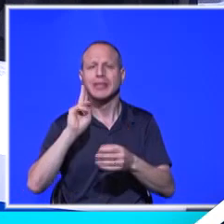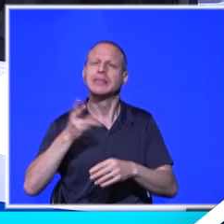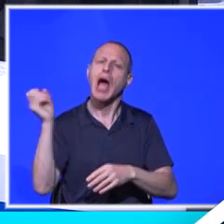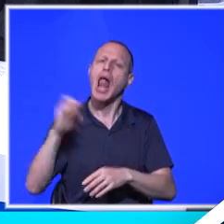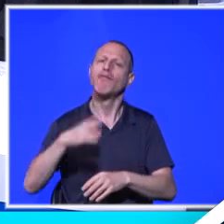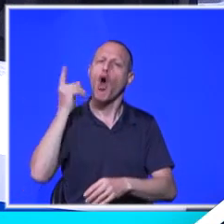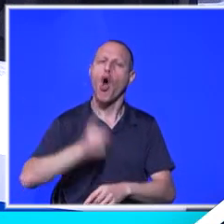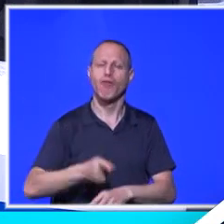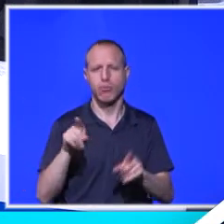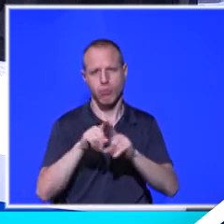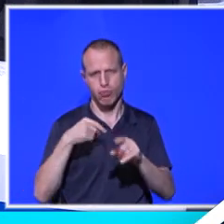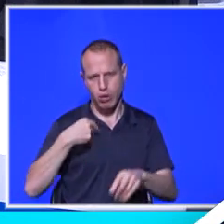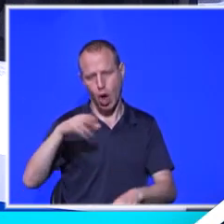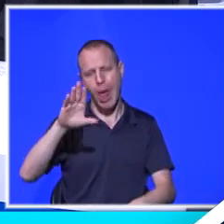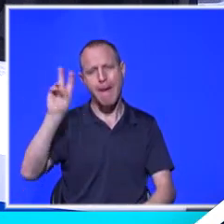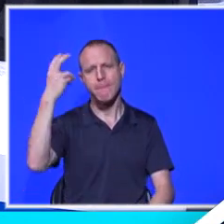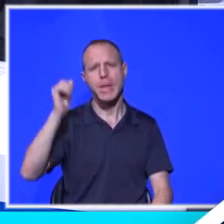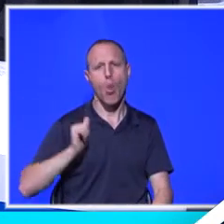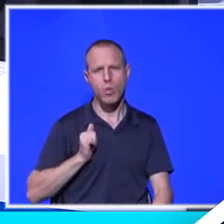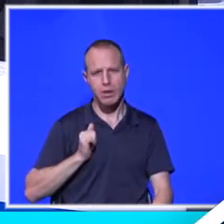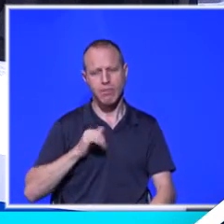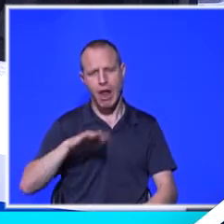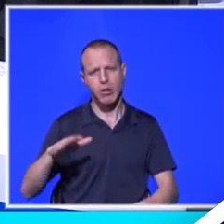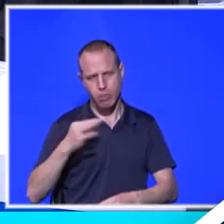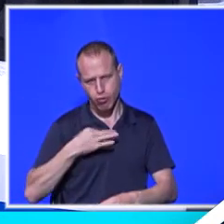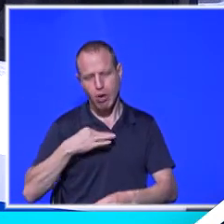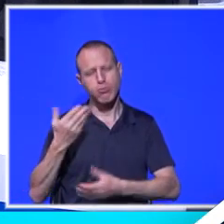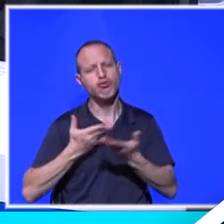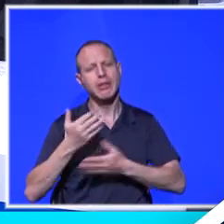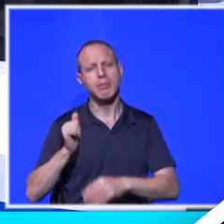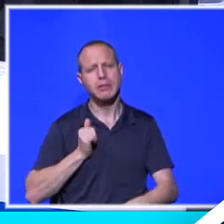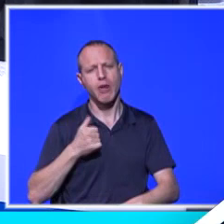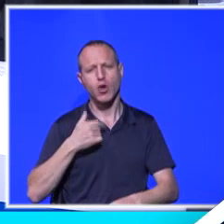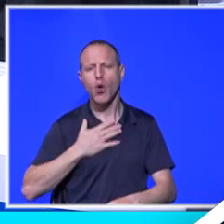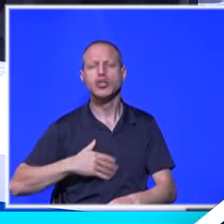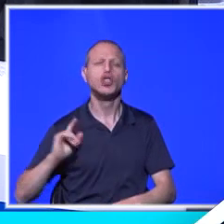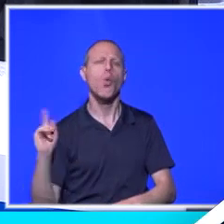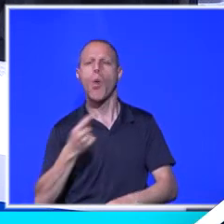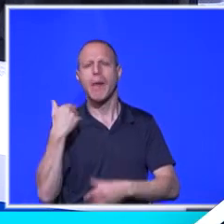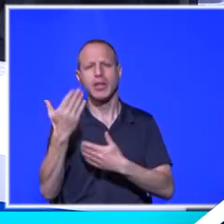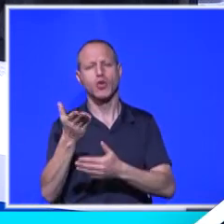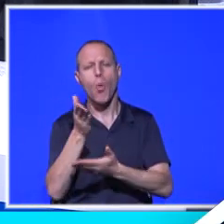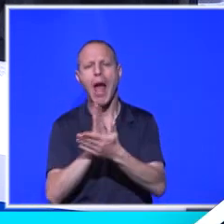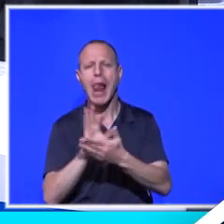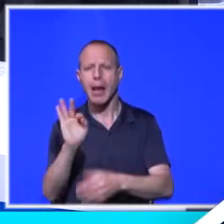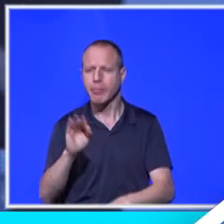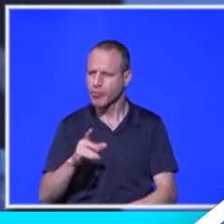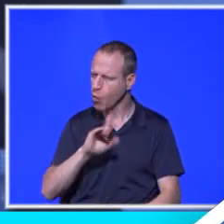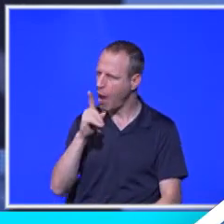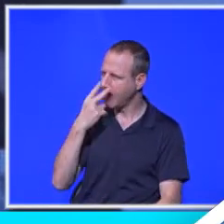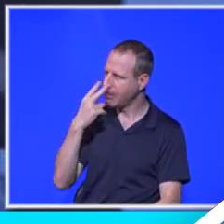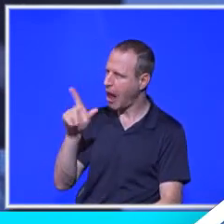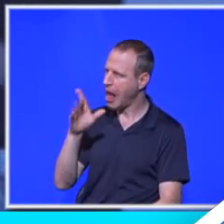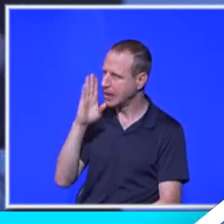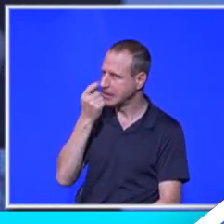חובות. כמו שאני הולך למילואים והילדים שלי משרתים בצבא, אני רוצה שכולם יתנו את חלקם. אבל זה לא נראה לך קצת צבוע אחרי